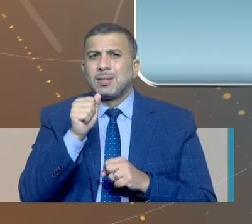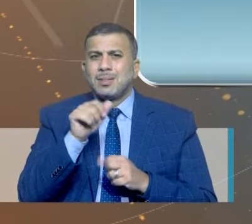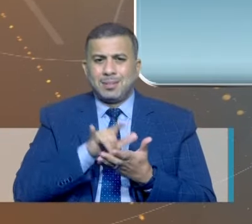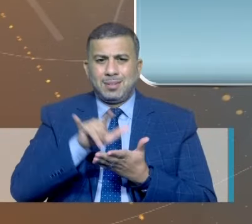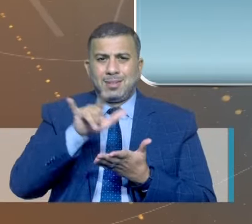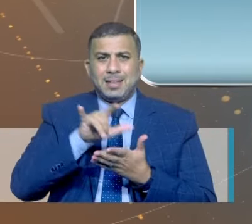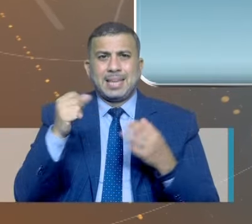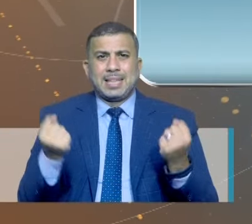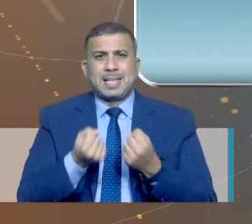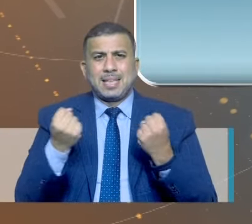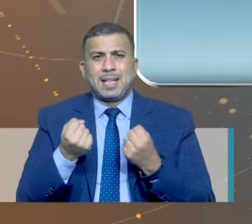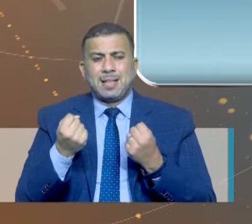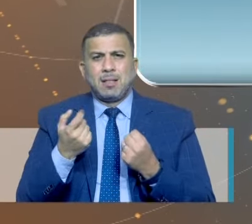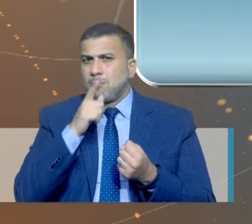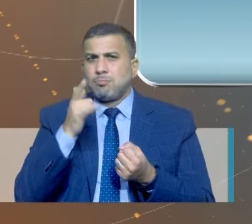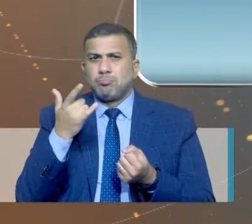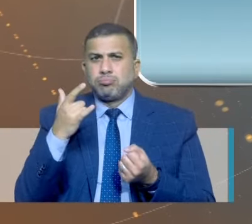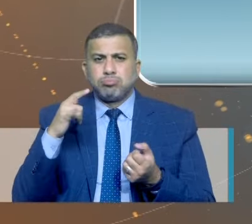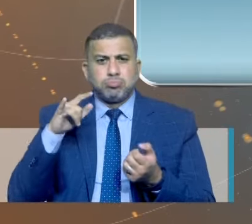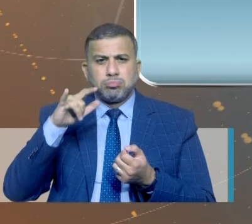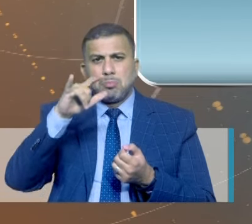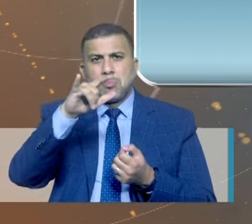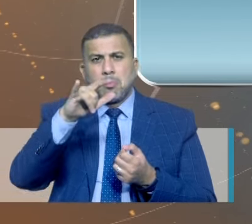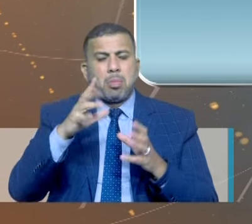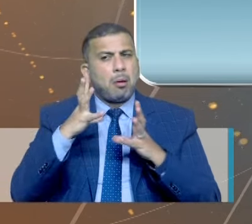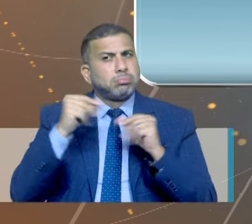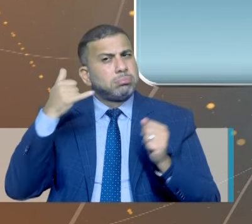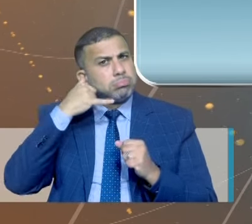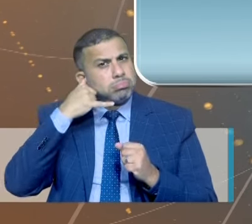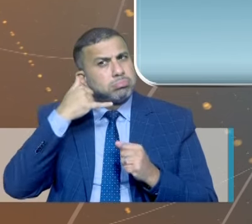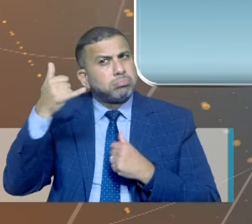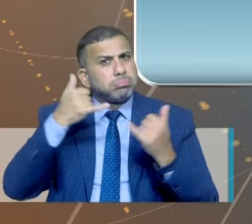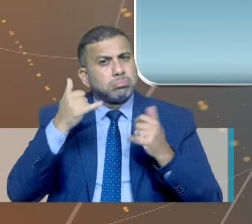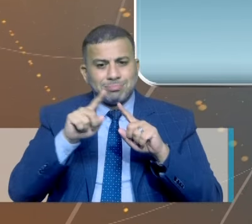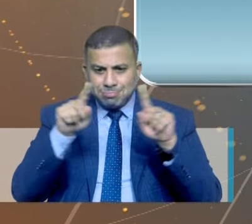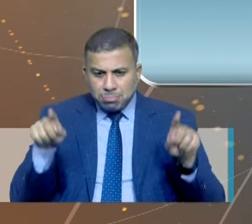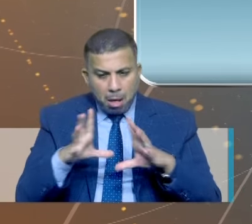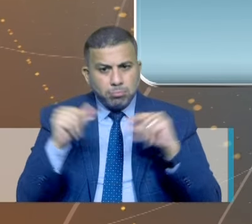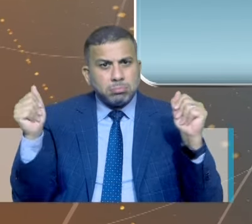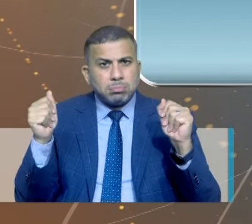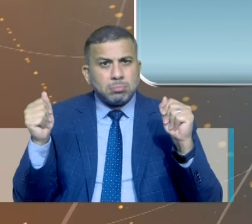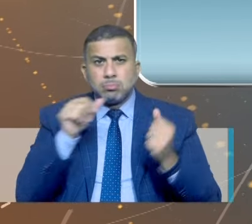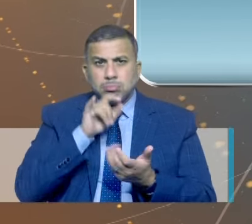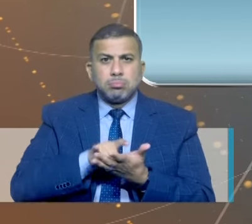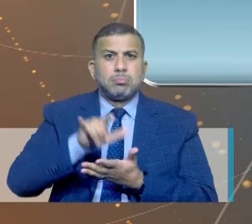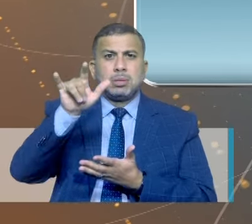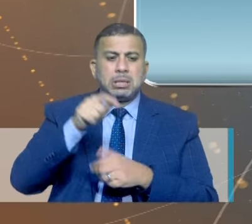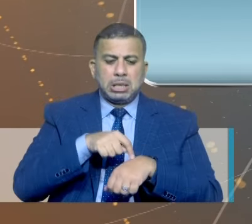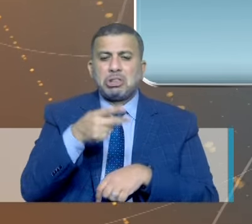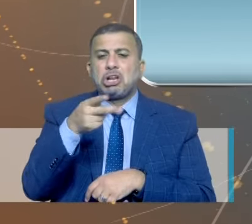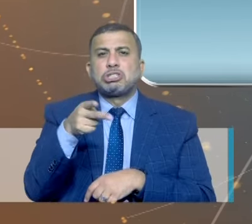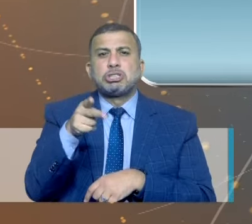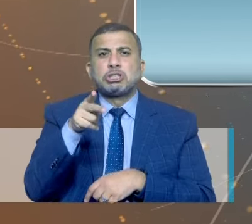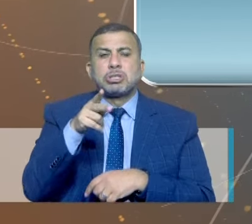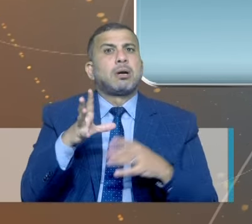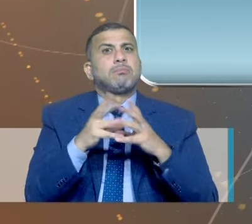طائره تدريب لحادث بعد فقدان الاتصال مع شاشات الرادار عقب اقلاعها بنحو 20